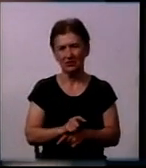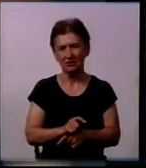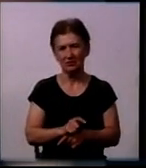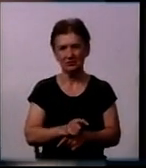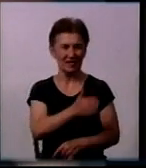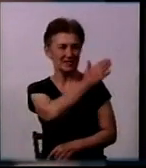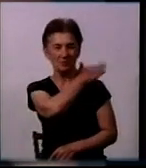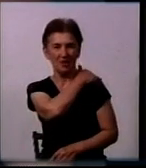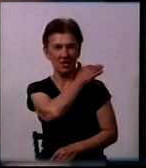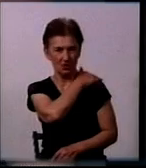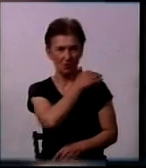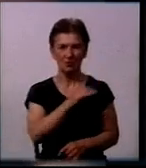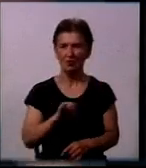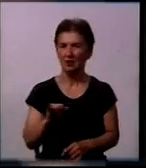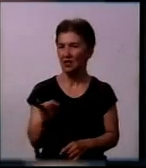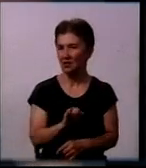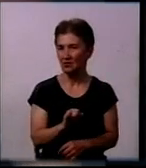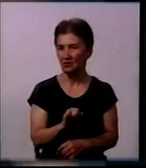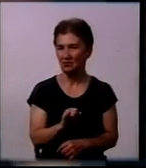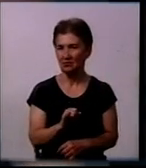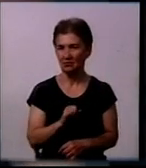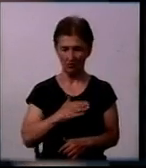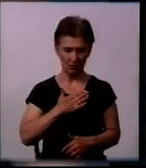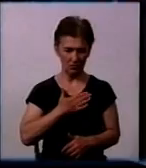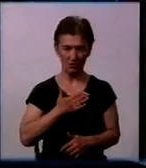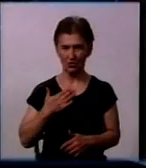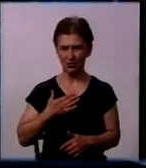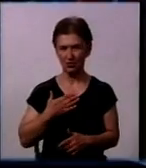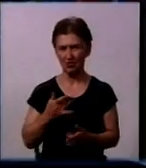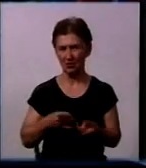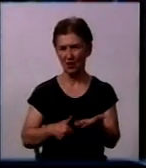спину і грудну групу